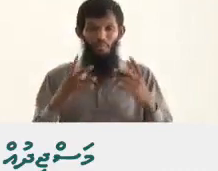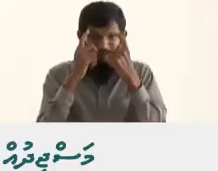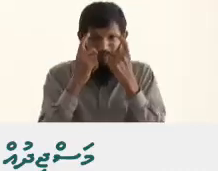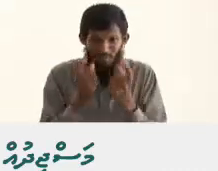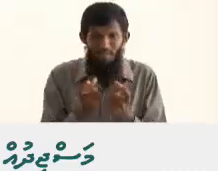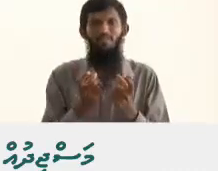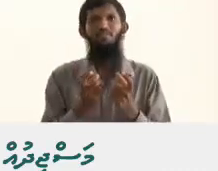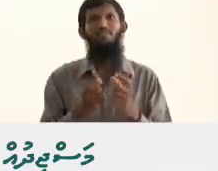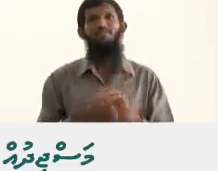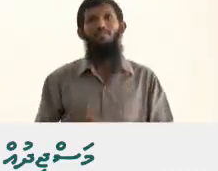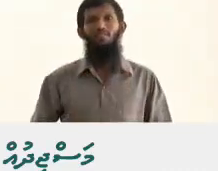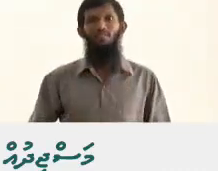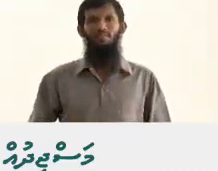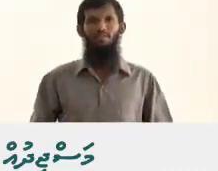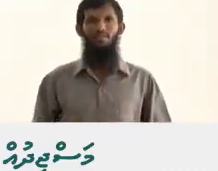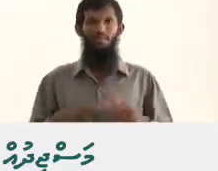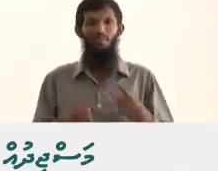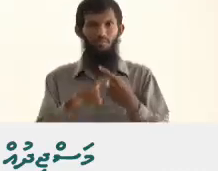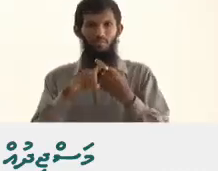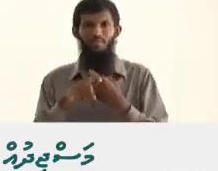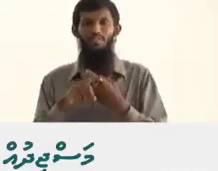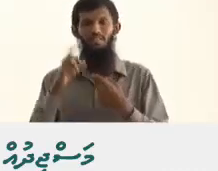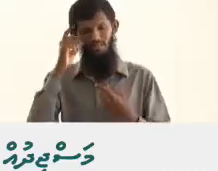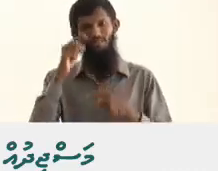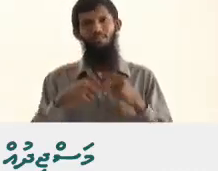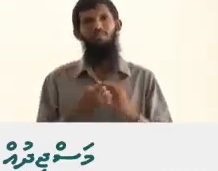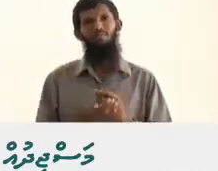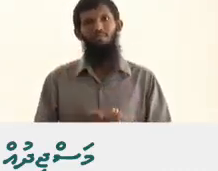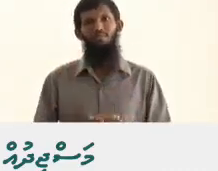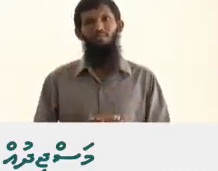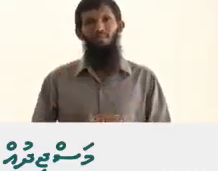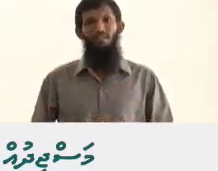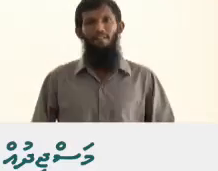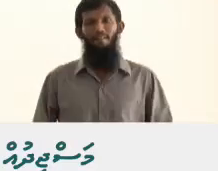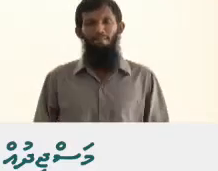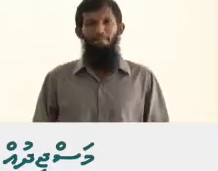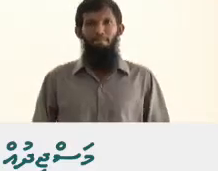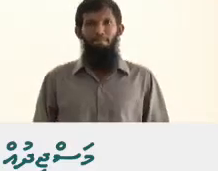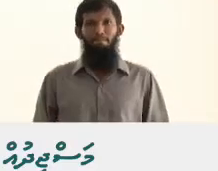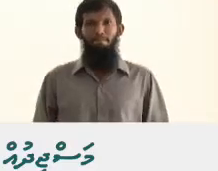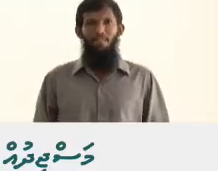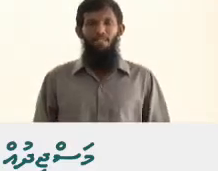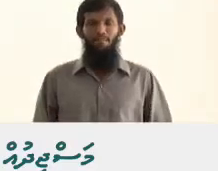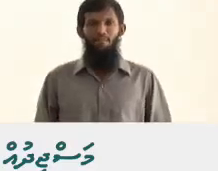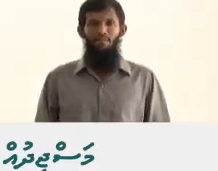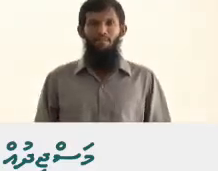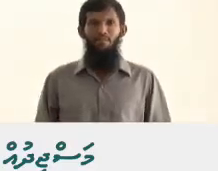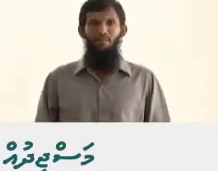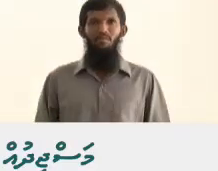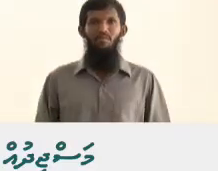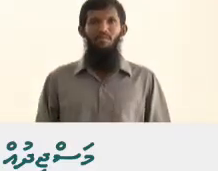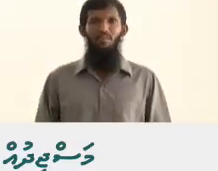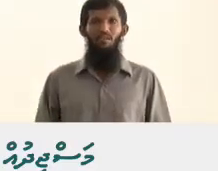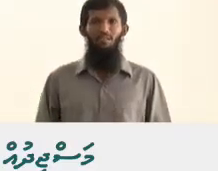samalwe rakkateri kamuge fiyawalu alanjehe dobeti muslimahun mifada nurakkateri